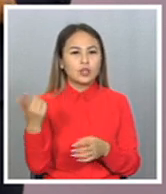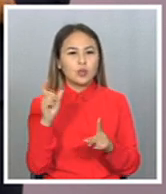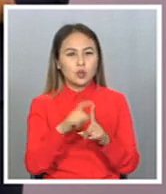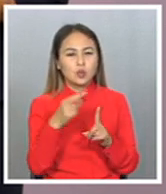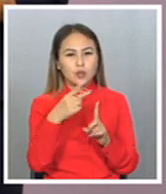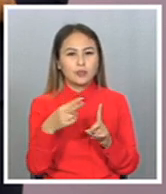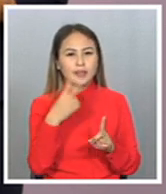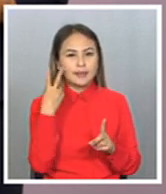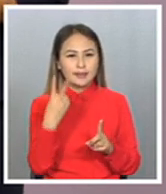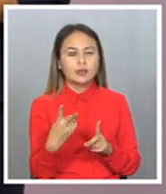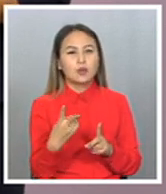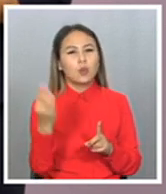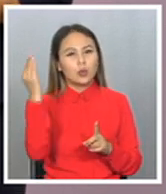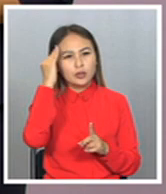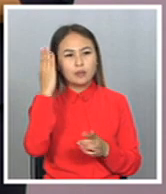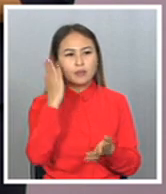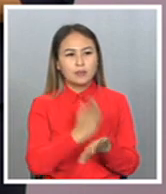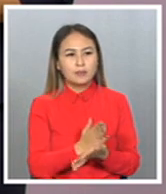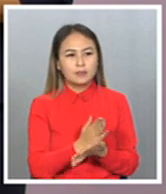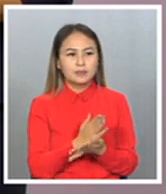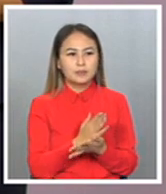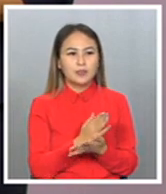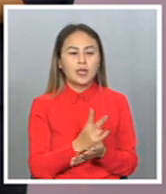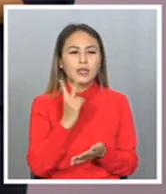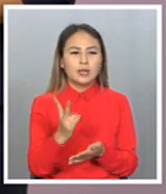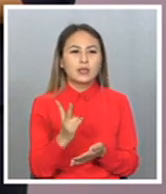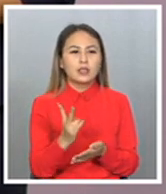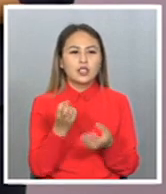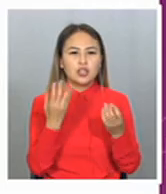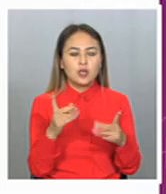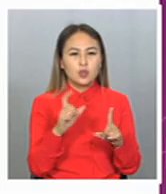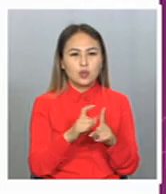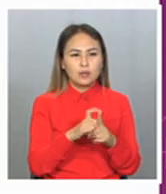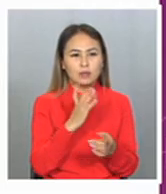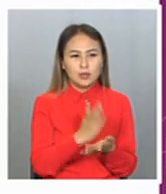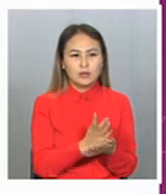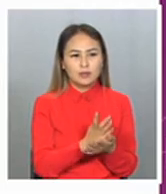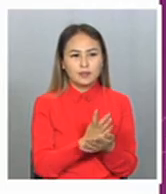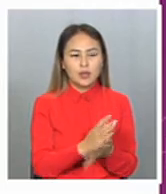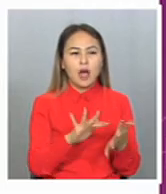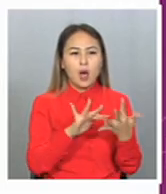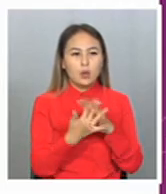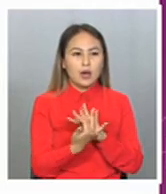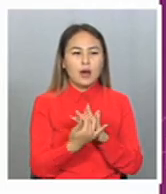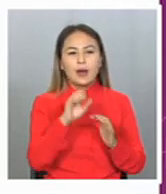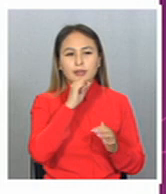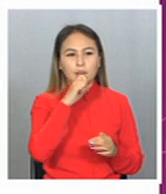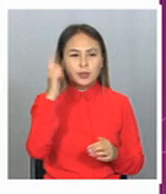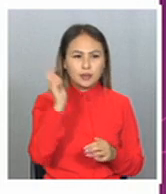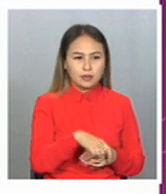екі ойды білдіріп тұр. Екі жай сөйлем бар екен. Ауылдан атам